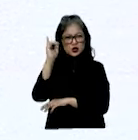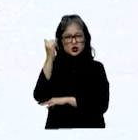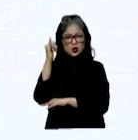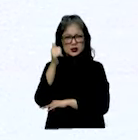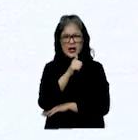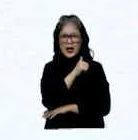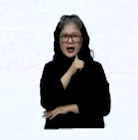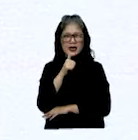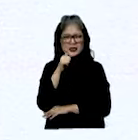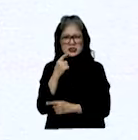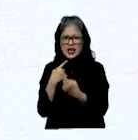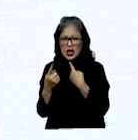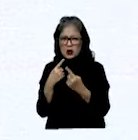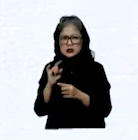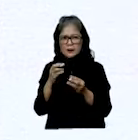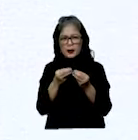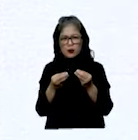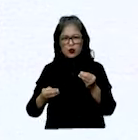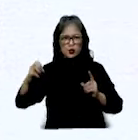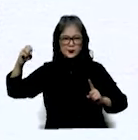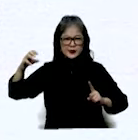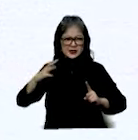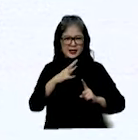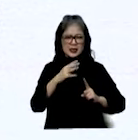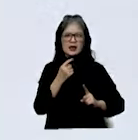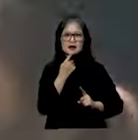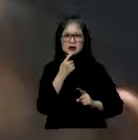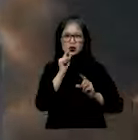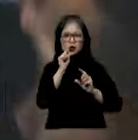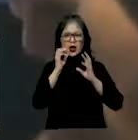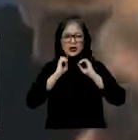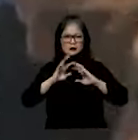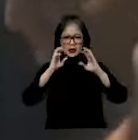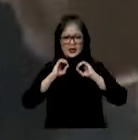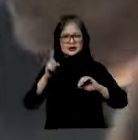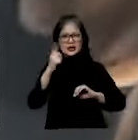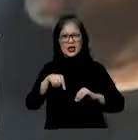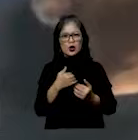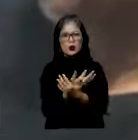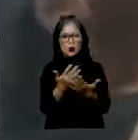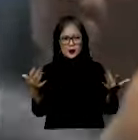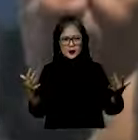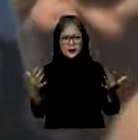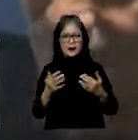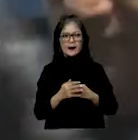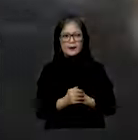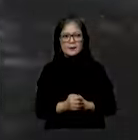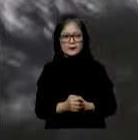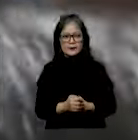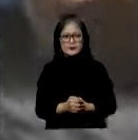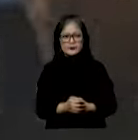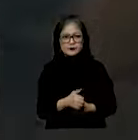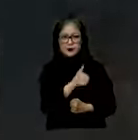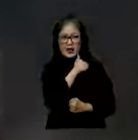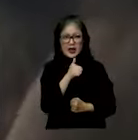dengan Para pengurus pesantren dan menyerap berbagai aspirasi dari masyarakat Anis